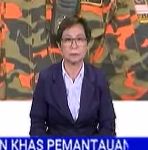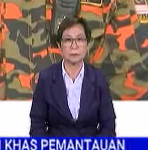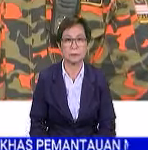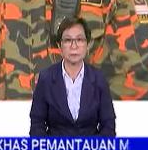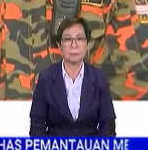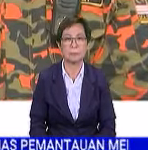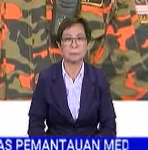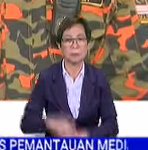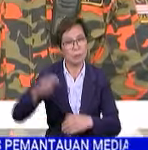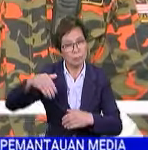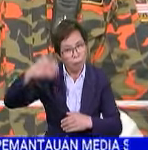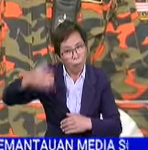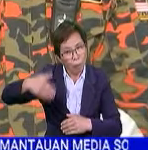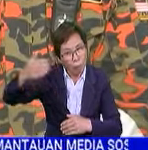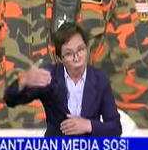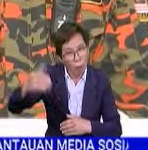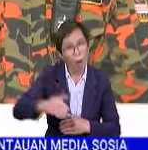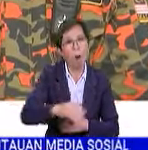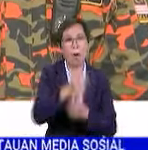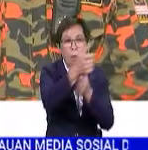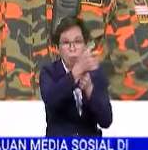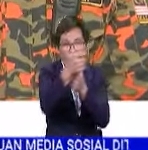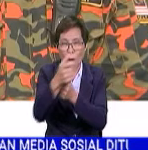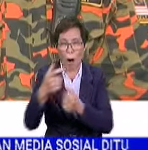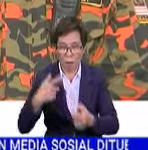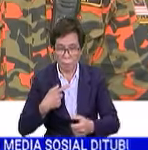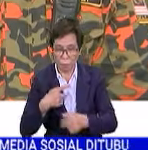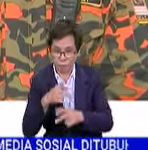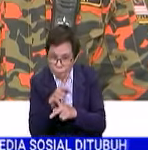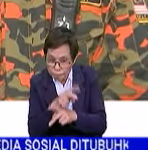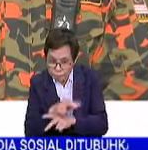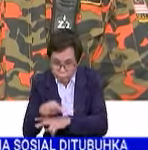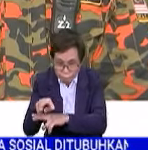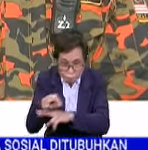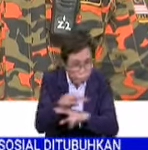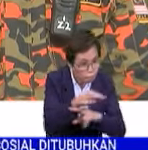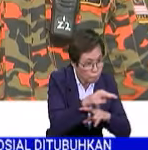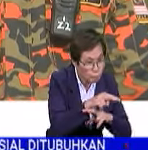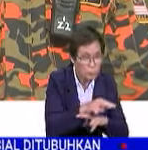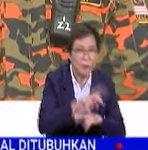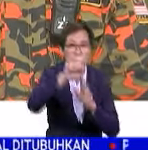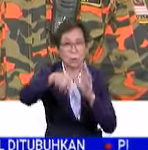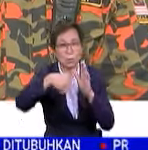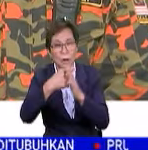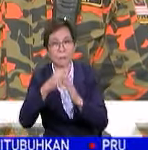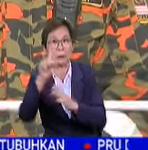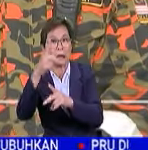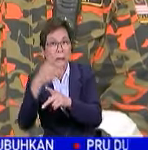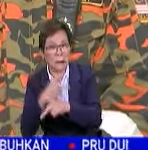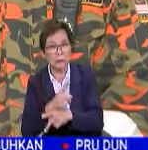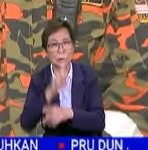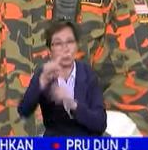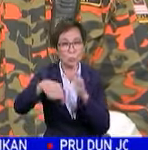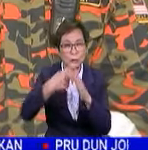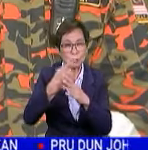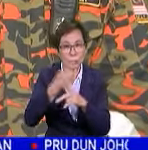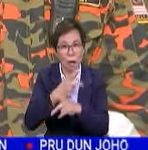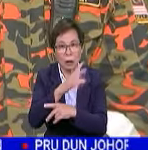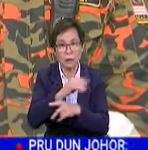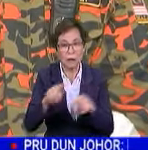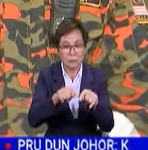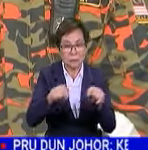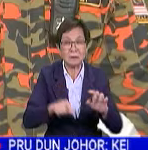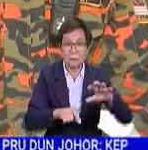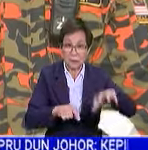Dari masa ke semasa, bomba ada buat rondaan sejam sekali di samping kita staging di lokasi